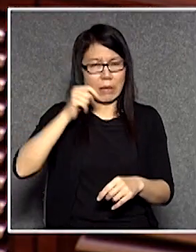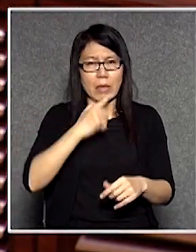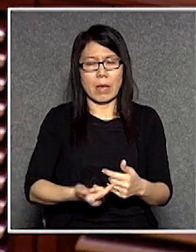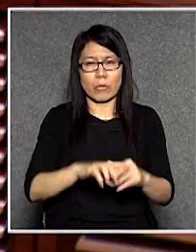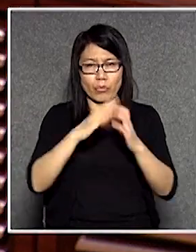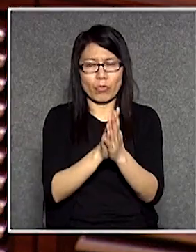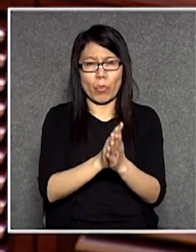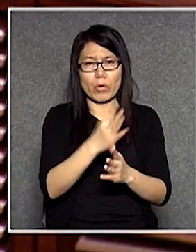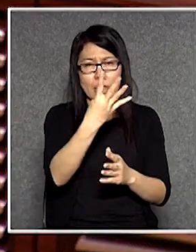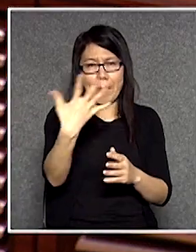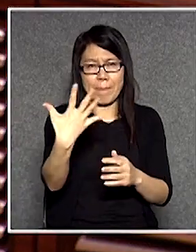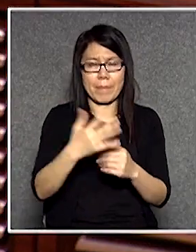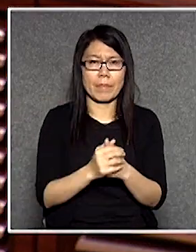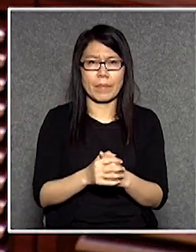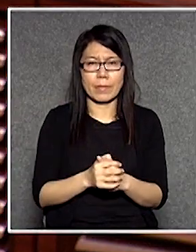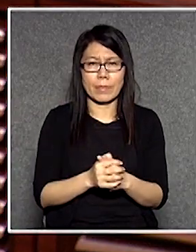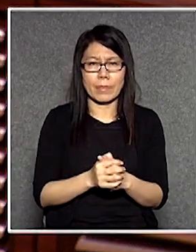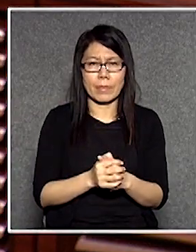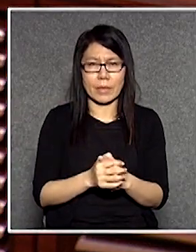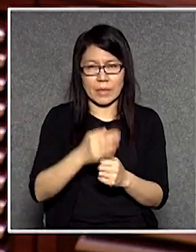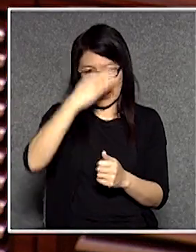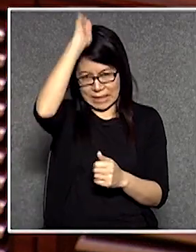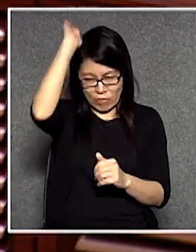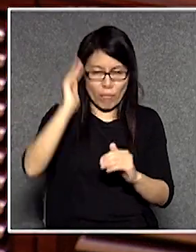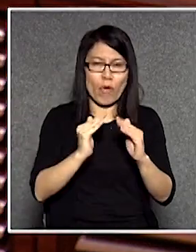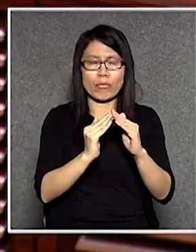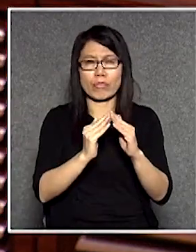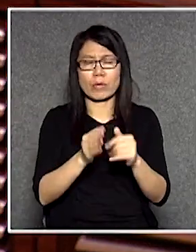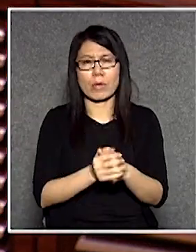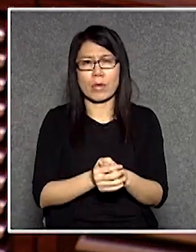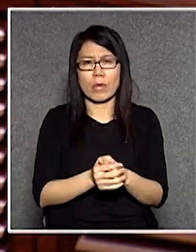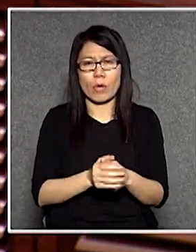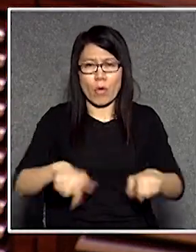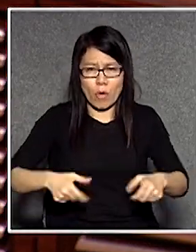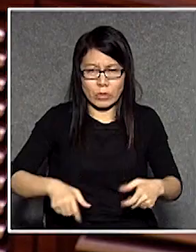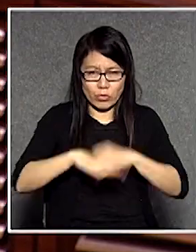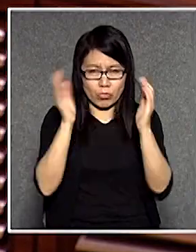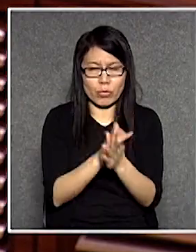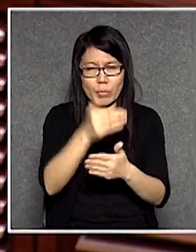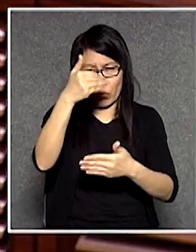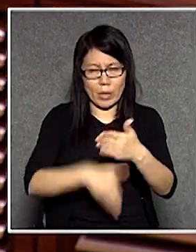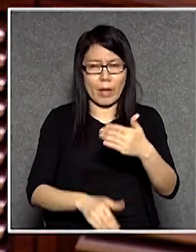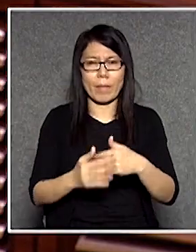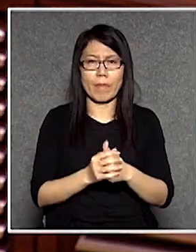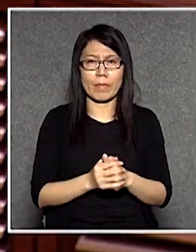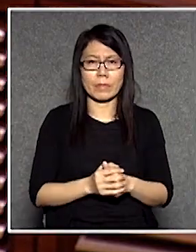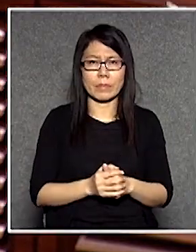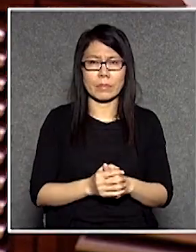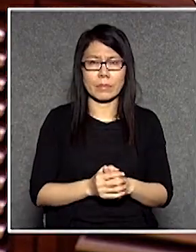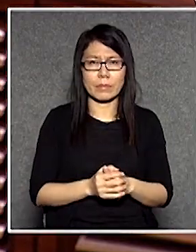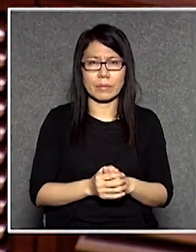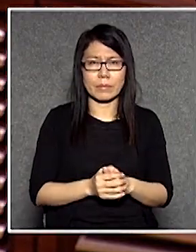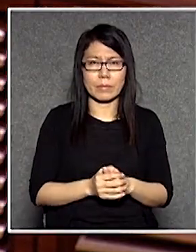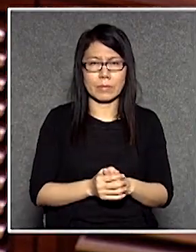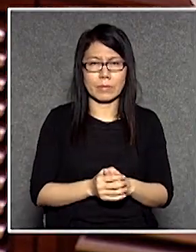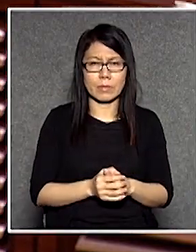目45消防處開支全部削減，那即是換